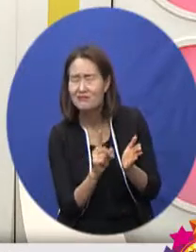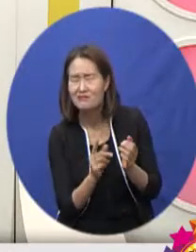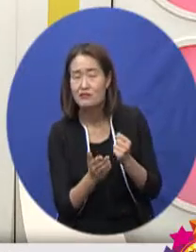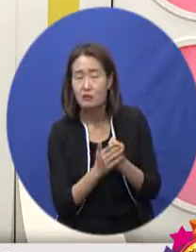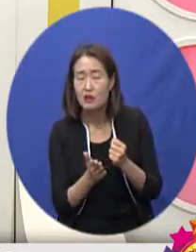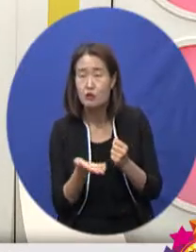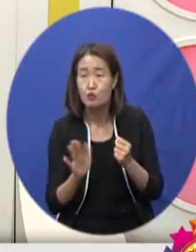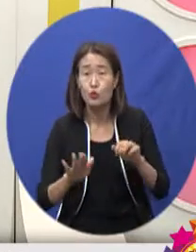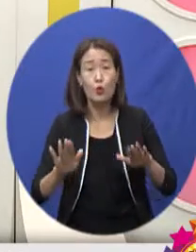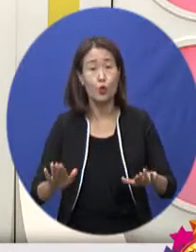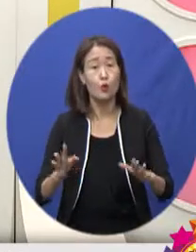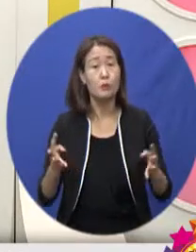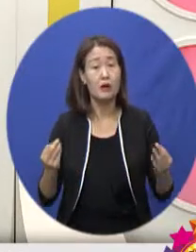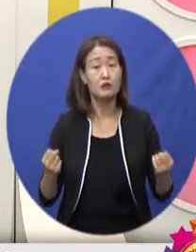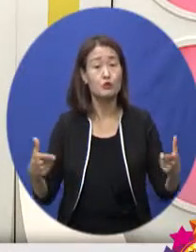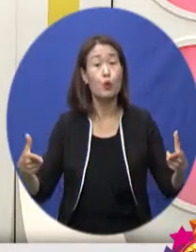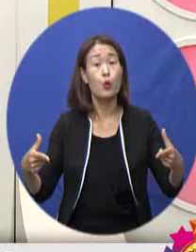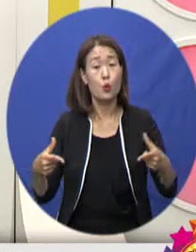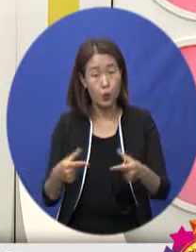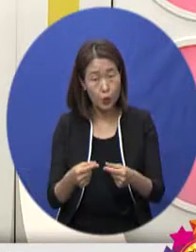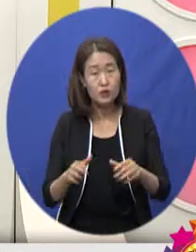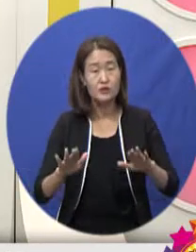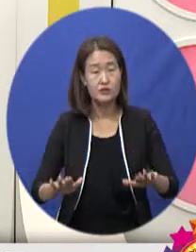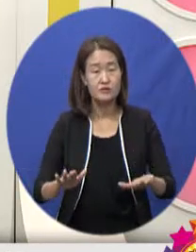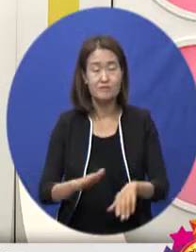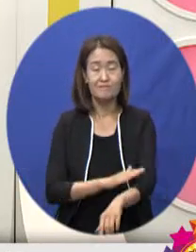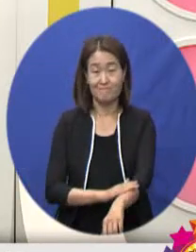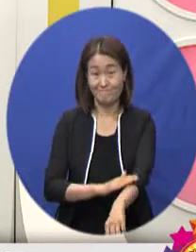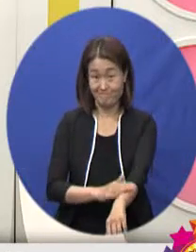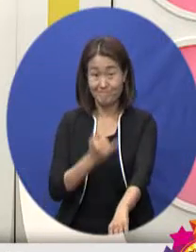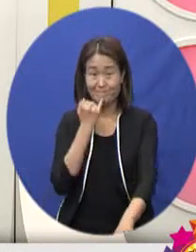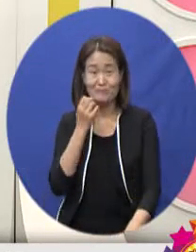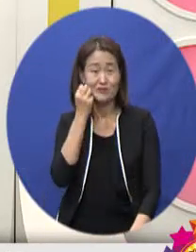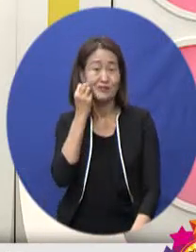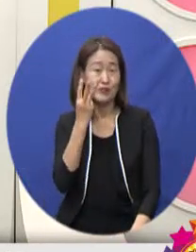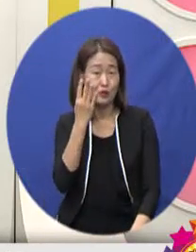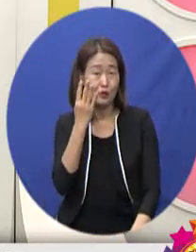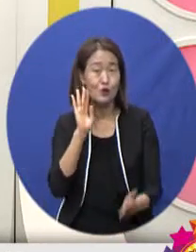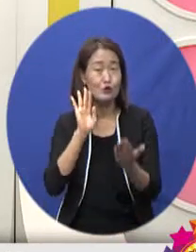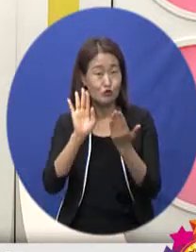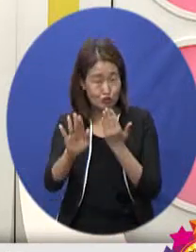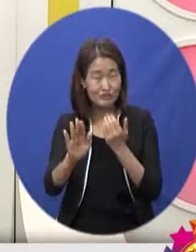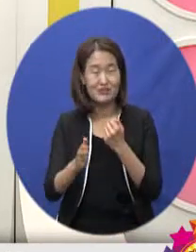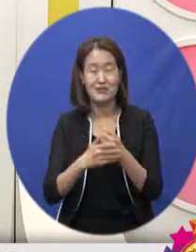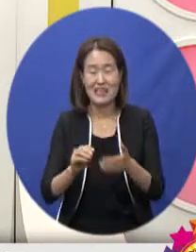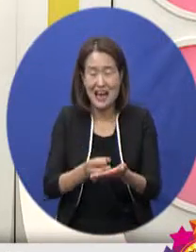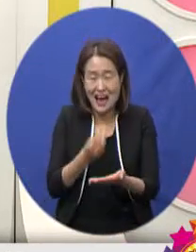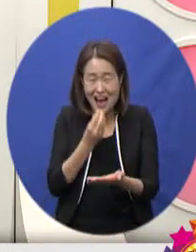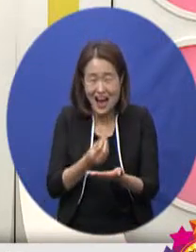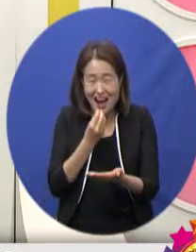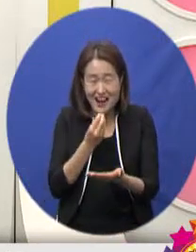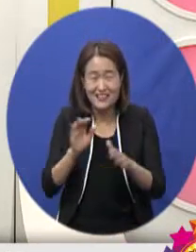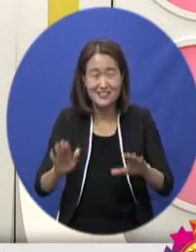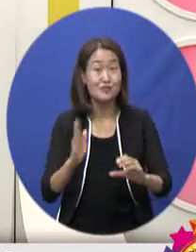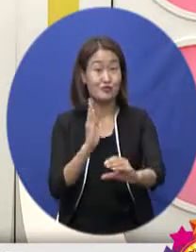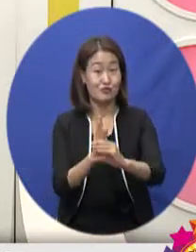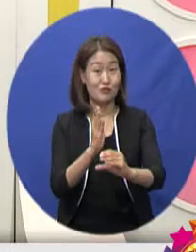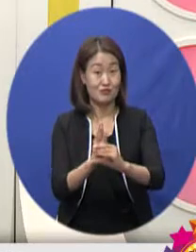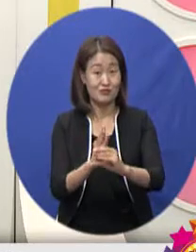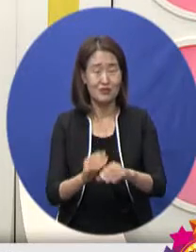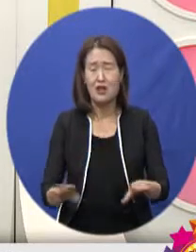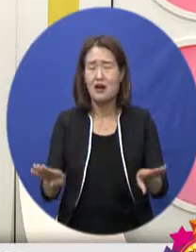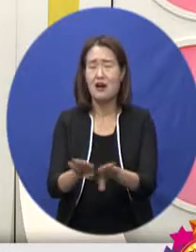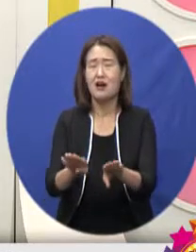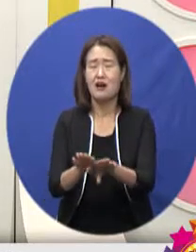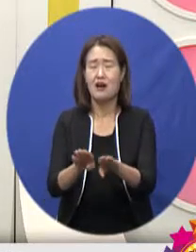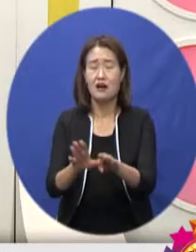이제 조금씩 좋아지고 있고요. 네. 그리고 안정기를 제가 이제 찾아가지고 이제 먹고 있어요. 열심히. 그러게, 안 나오시는 동안